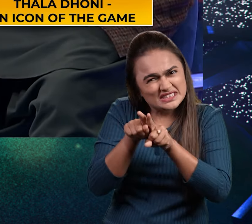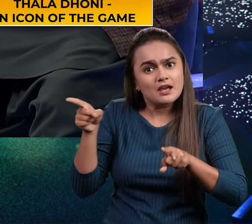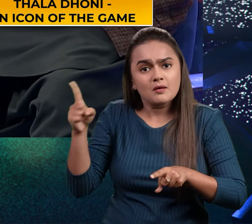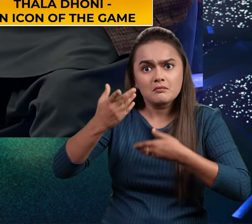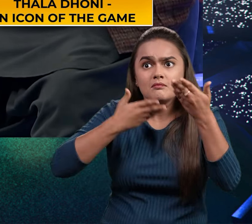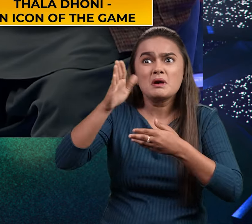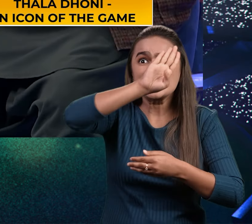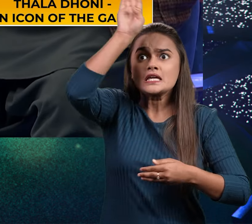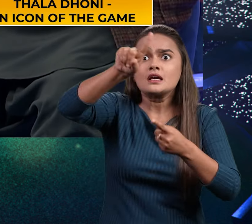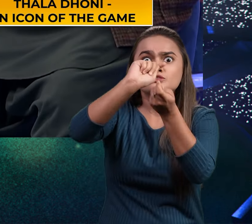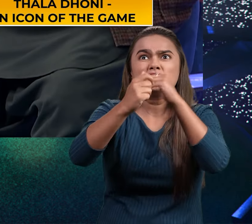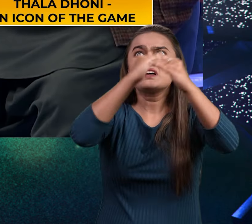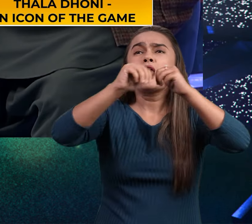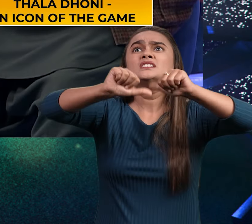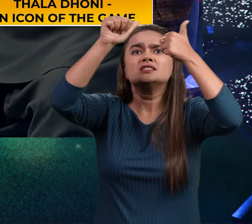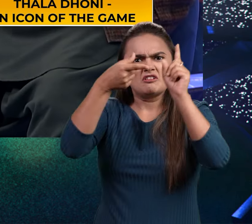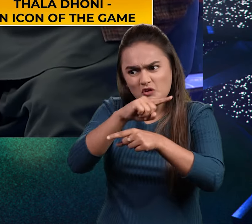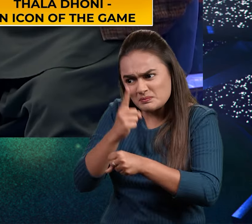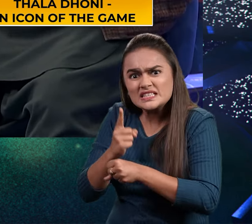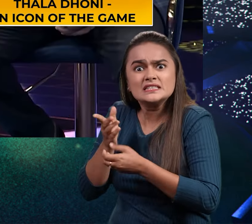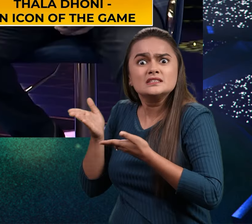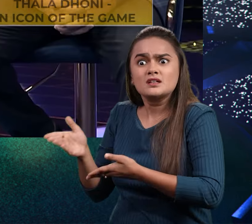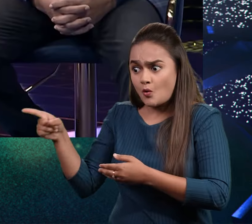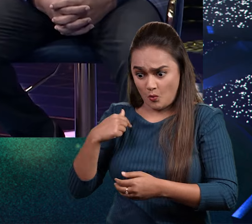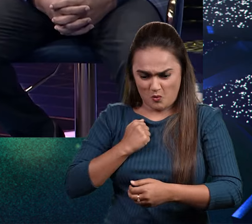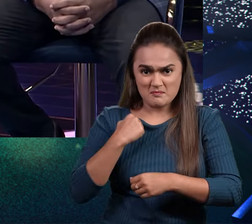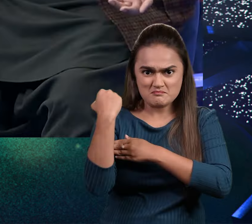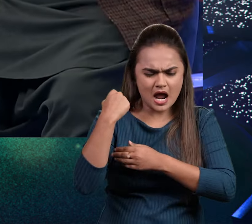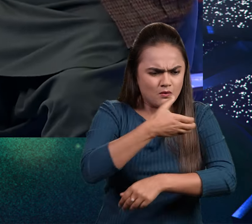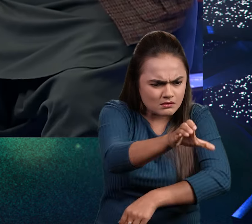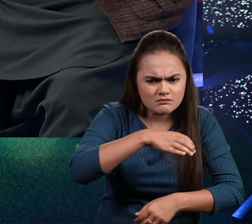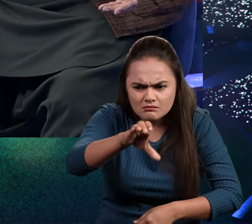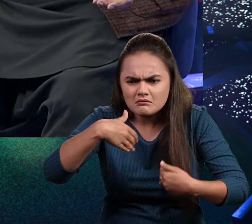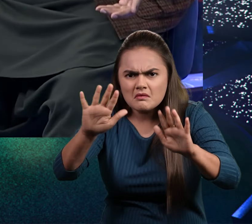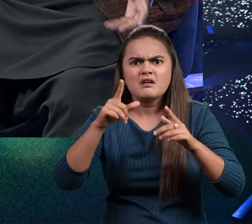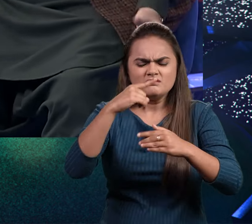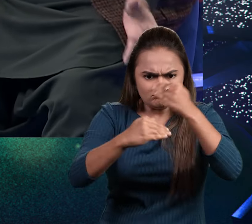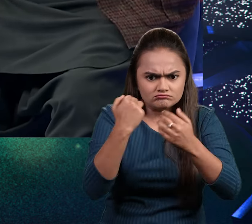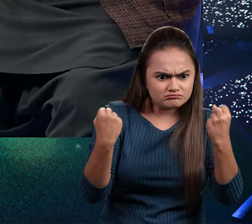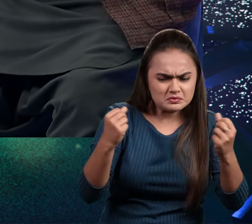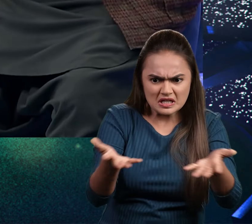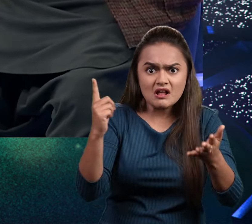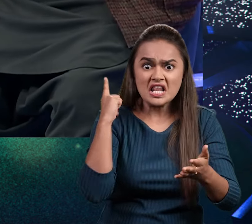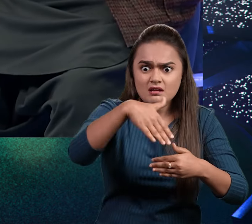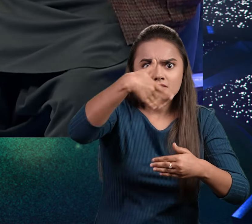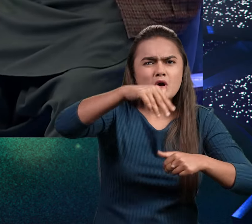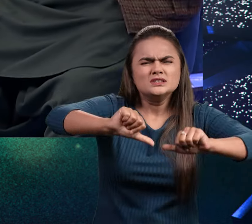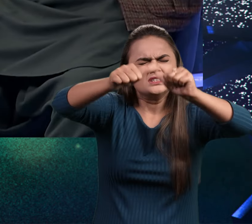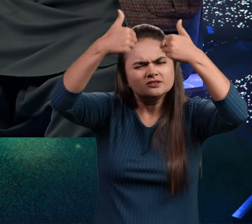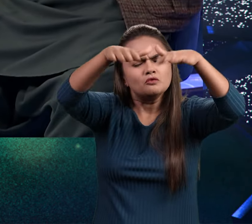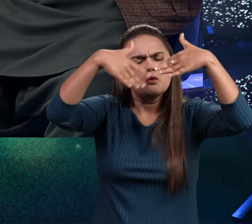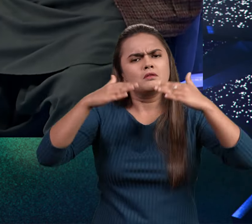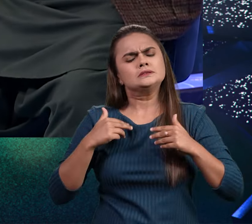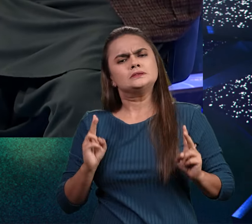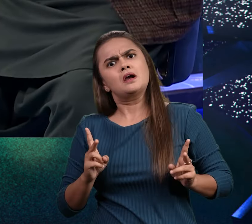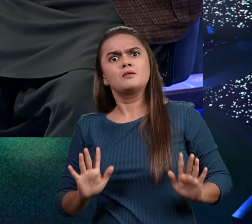कॉटल ले ऐसा चनक्या है जिसने कई चंदरगुपत मौरिया बना दिये गुरू कई लोगों को उनकी ताकत दे दी कई लोगों को वो